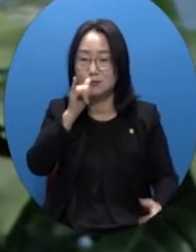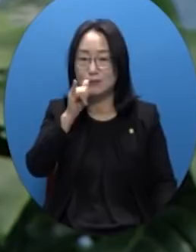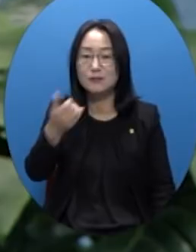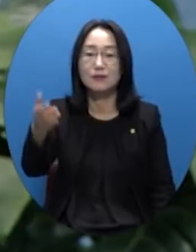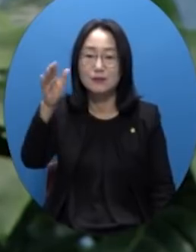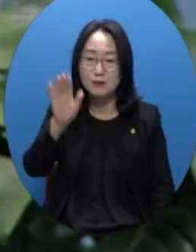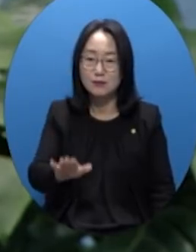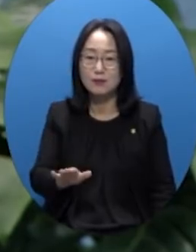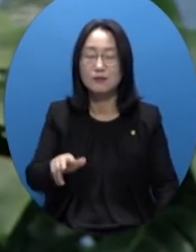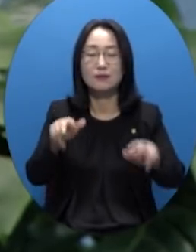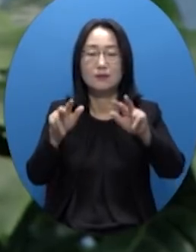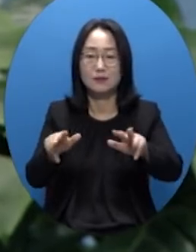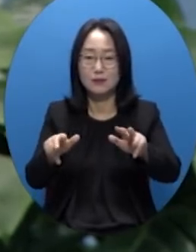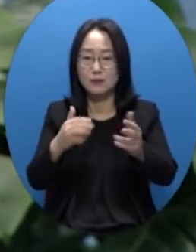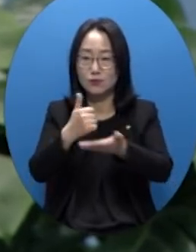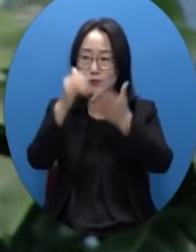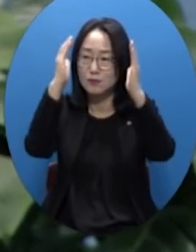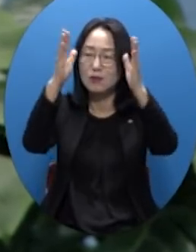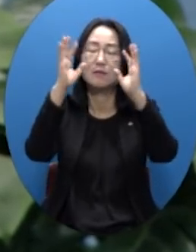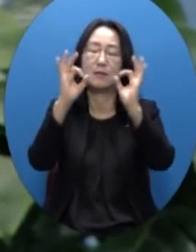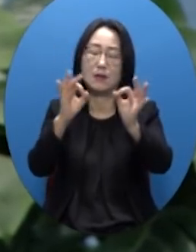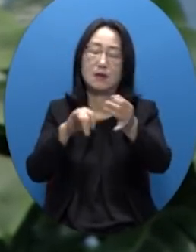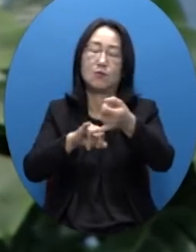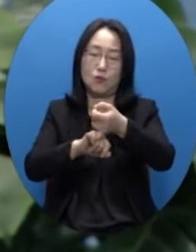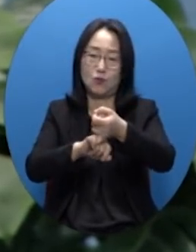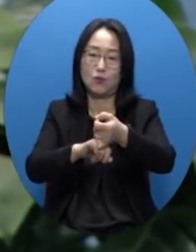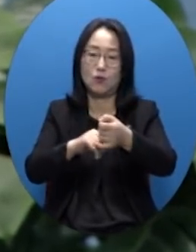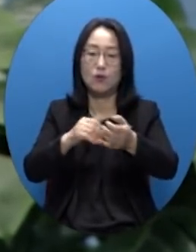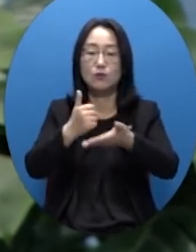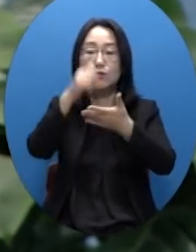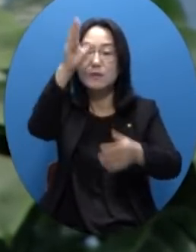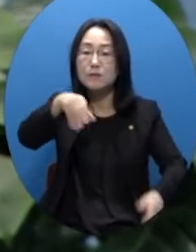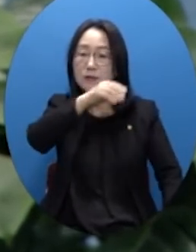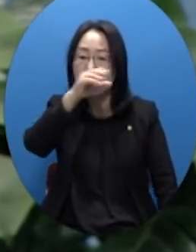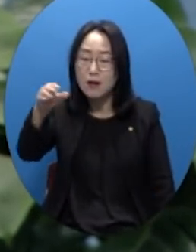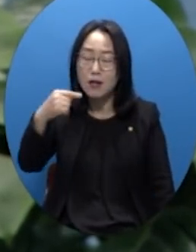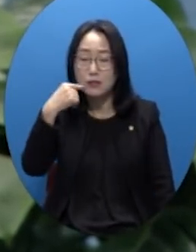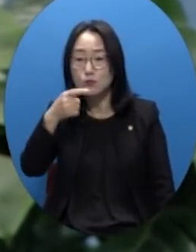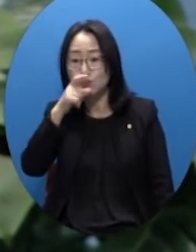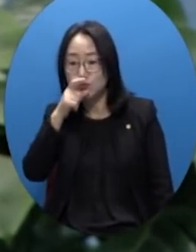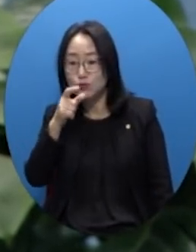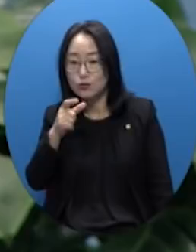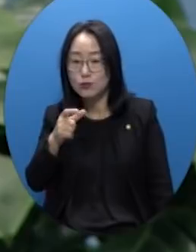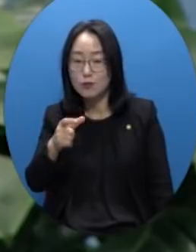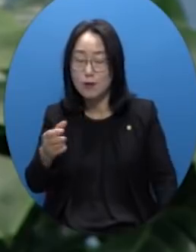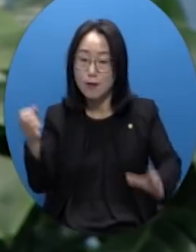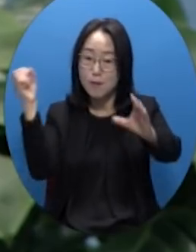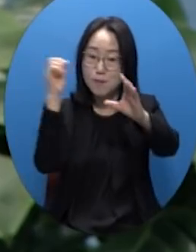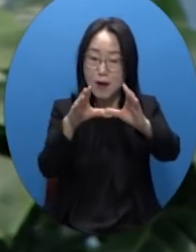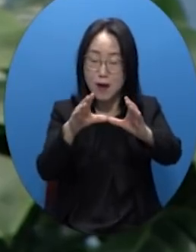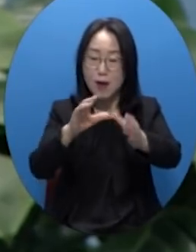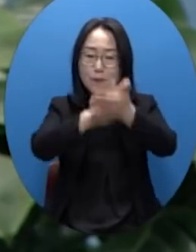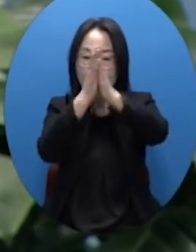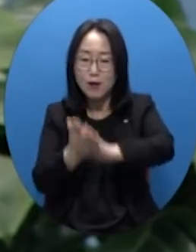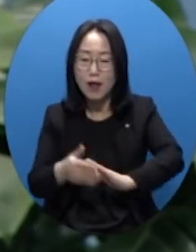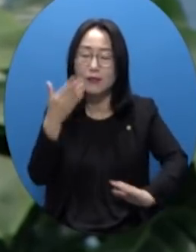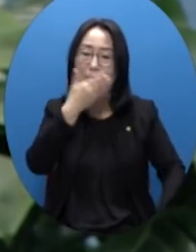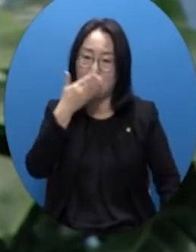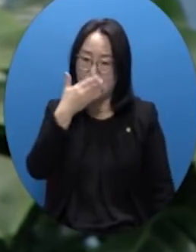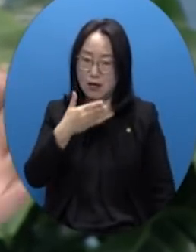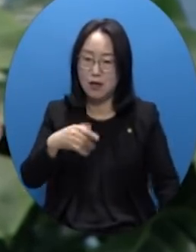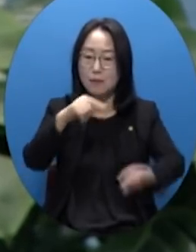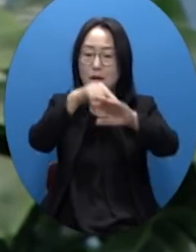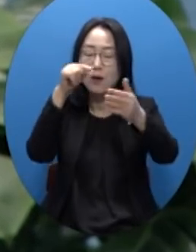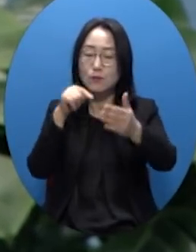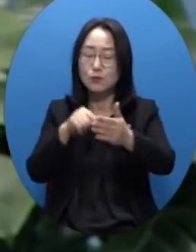그러나 이 시간 우리가 주물 바라봐야 합니다 지금의 십자가를 우리 승 물에 터져서 선물을 담으로 받고 우리 마음속에